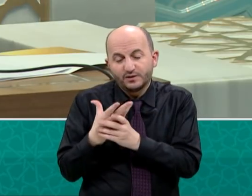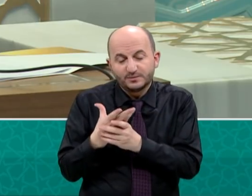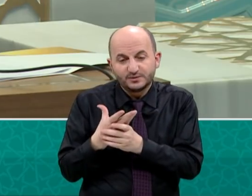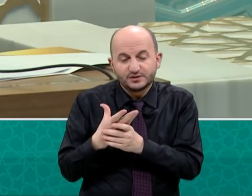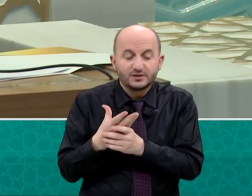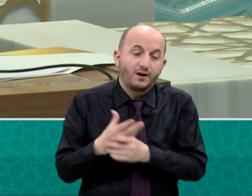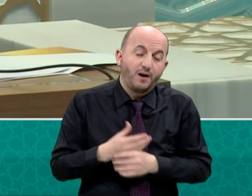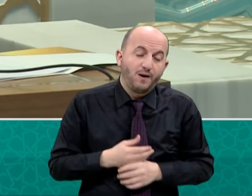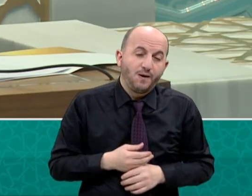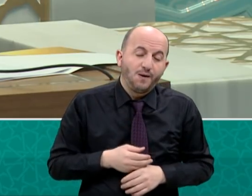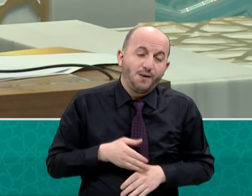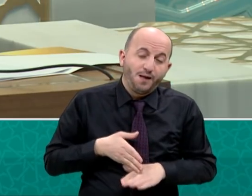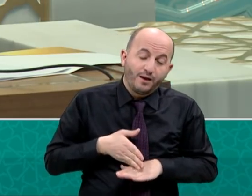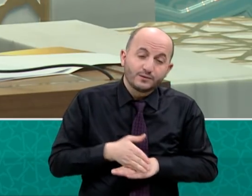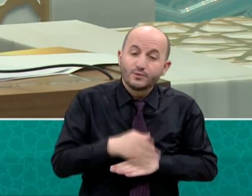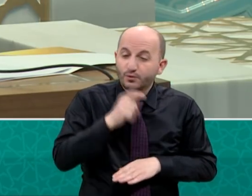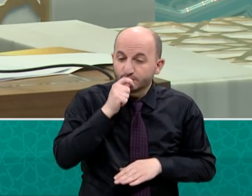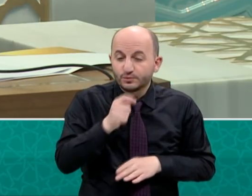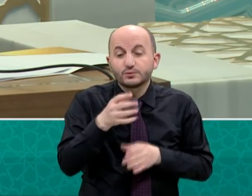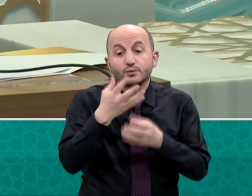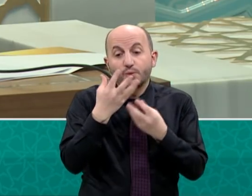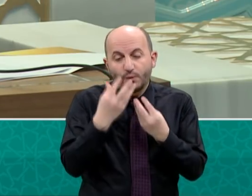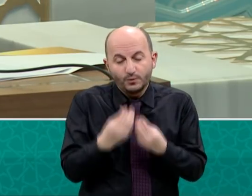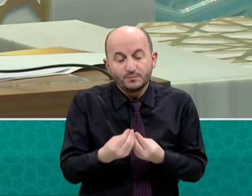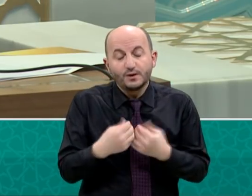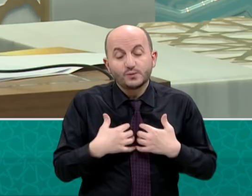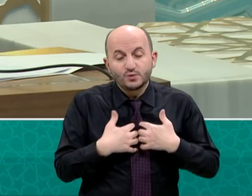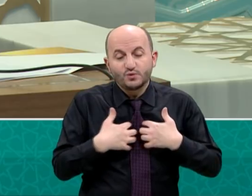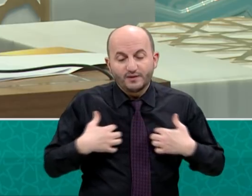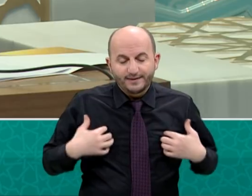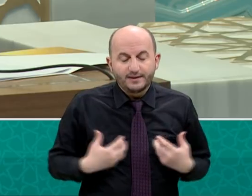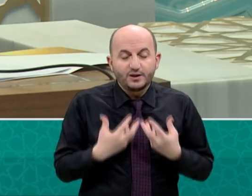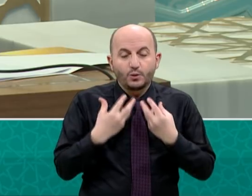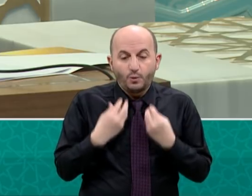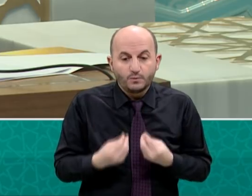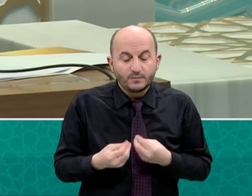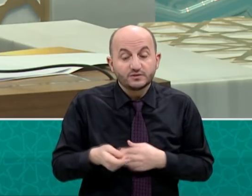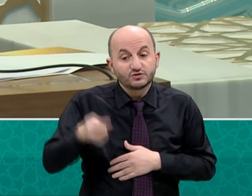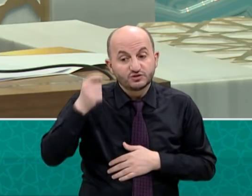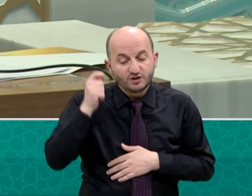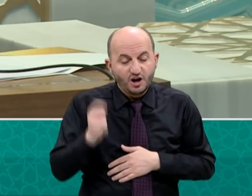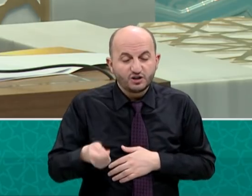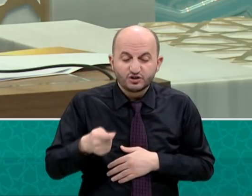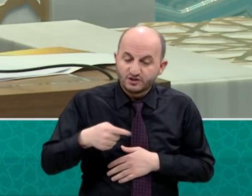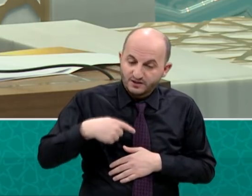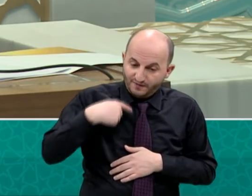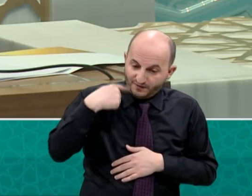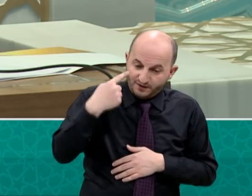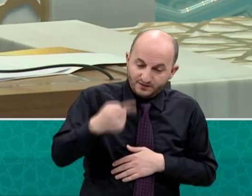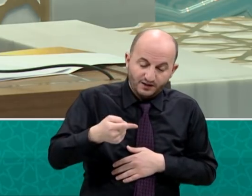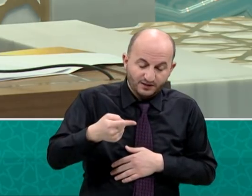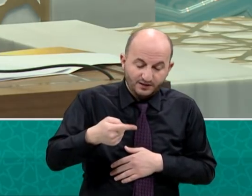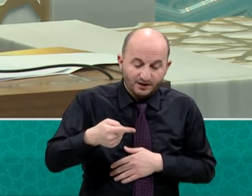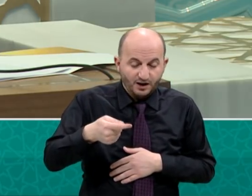türetilmiş doğru sözlü olmayı, güvenilir olmayı, gerçeği ifade eden